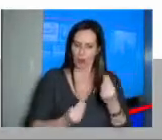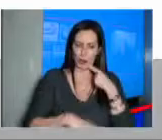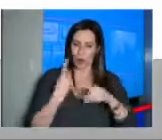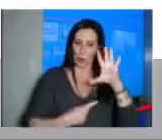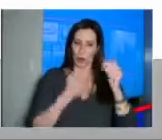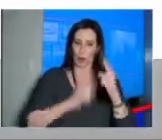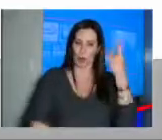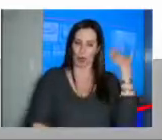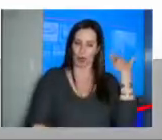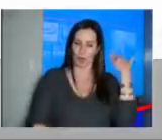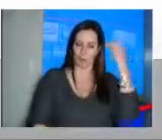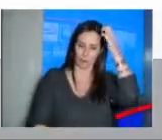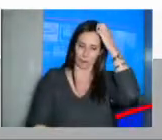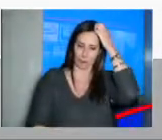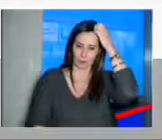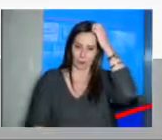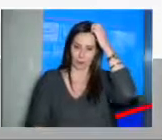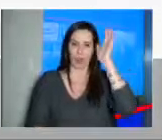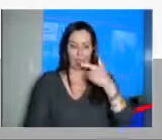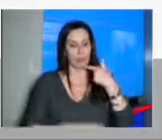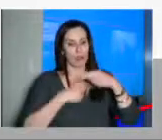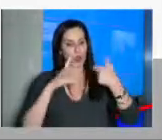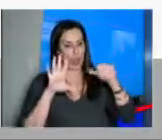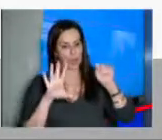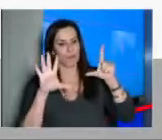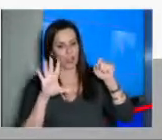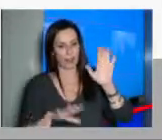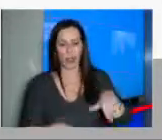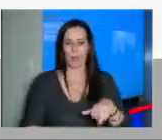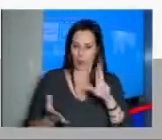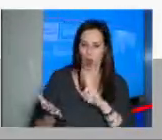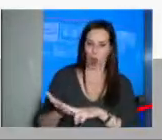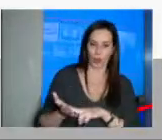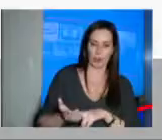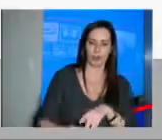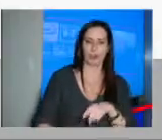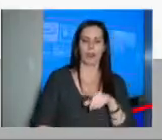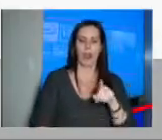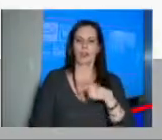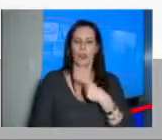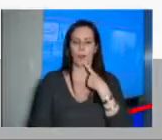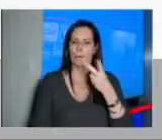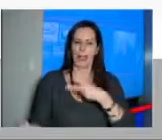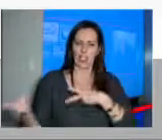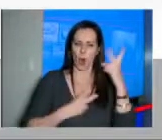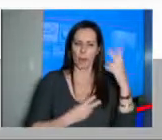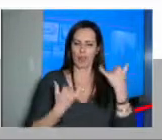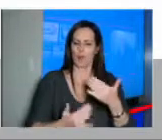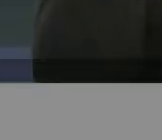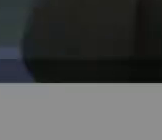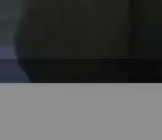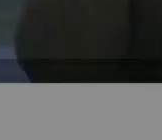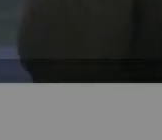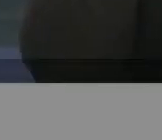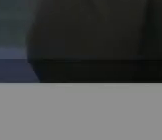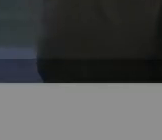ה-50. 60 ו-70 גם. זה נכון. אני מדבר על בתי חולים היום, אני מדבר על תאונות דרכים, אתה